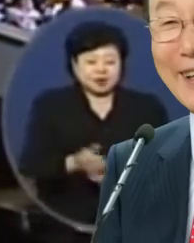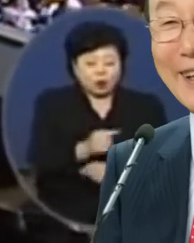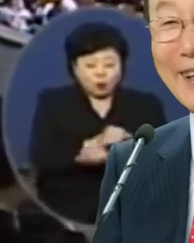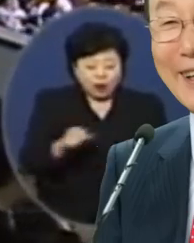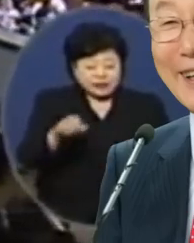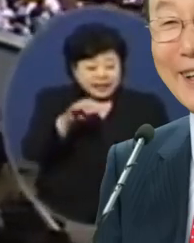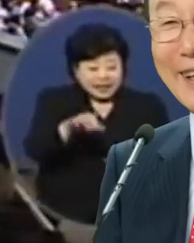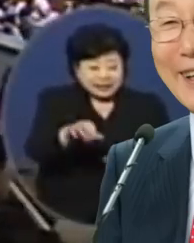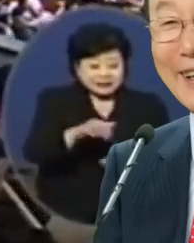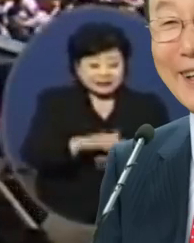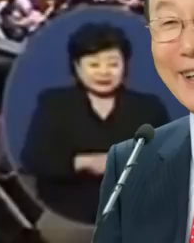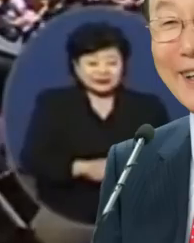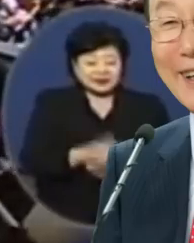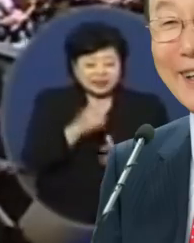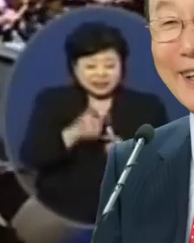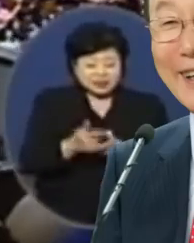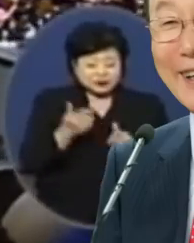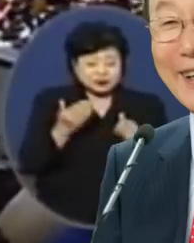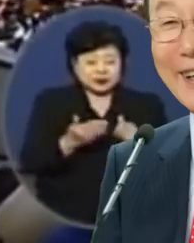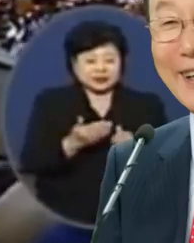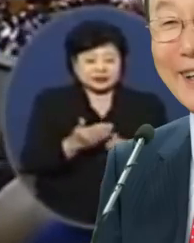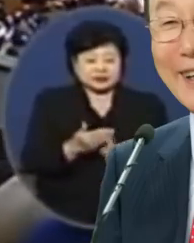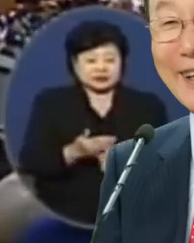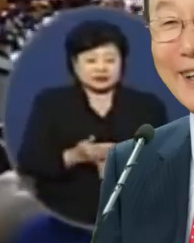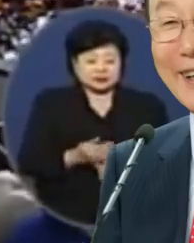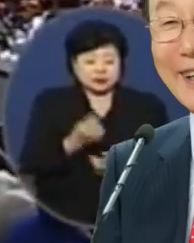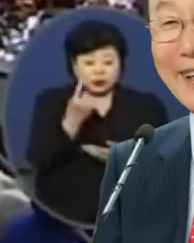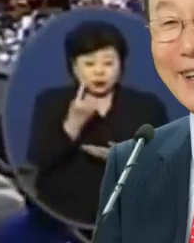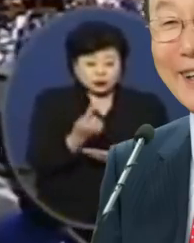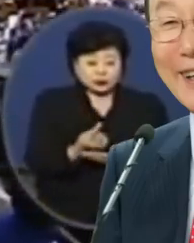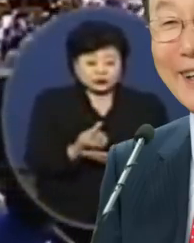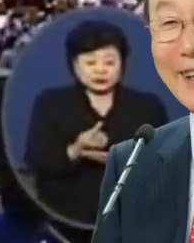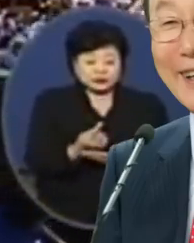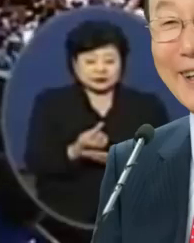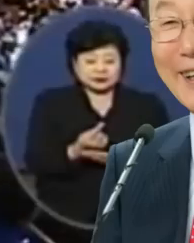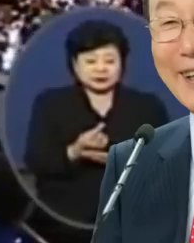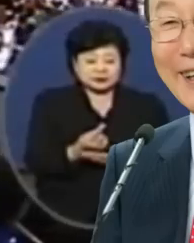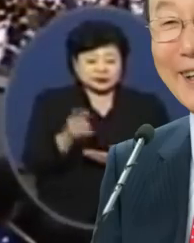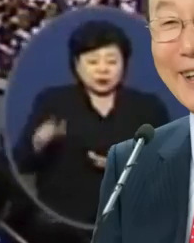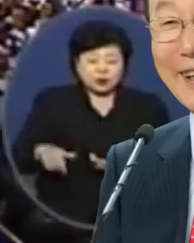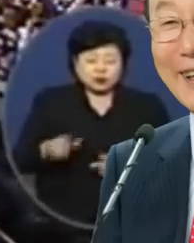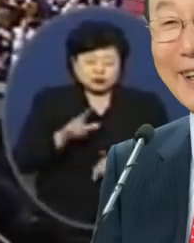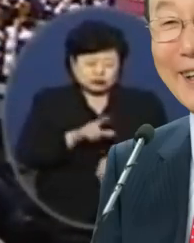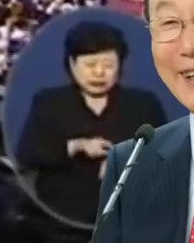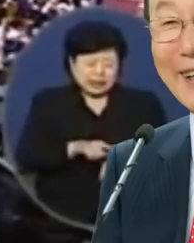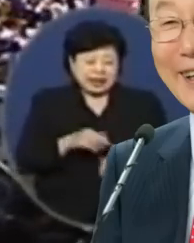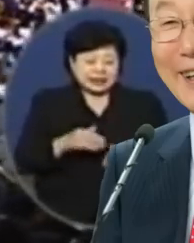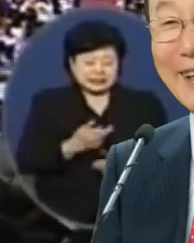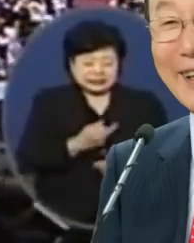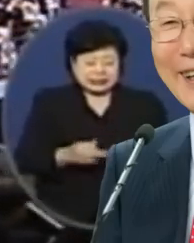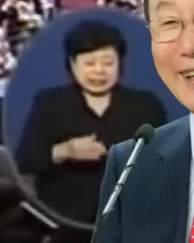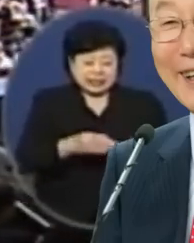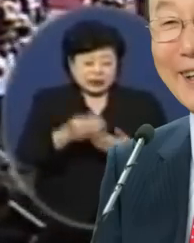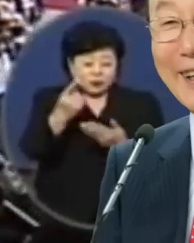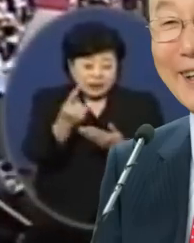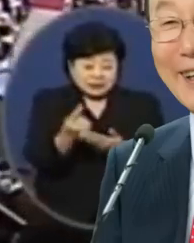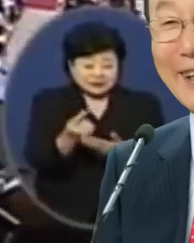광야에 예수님께서 오후가 늦은 쯤 되어서 제자들 데리고